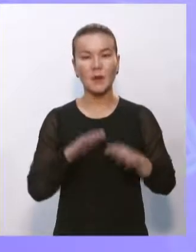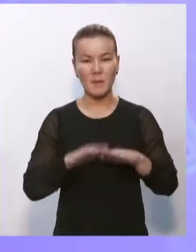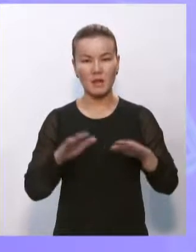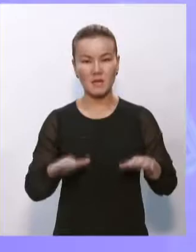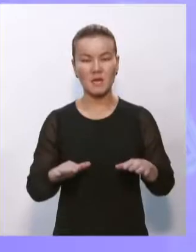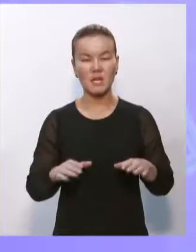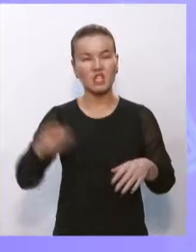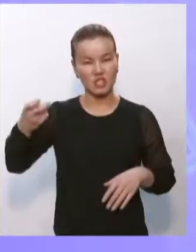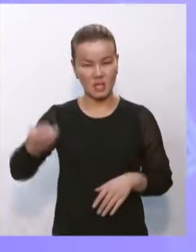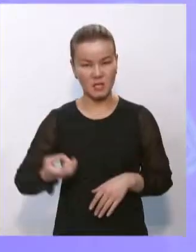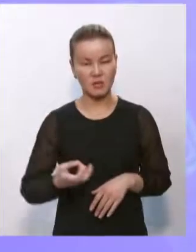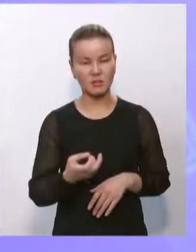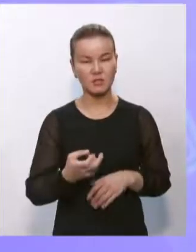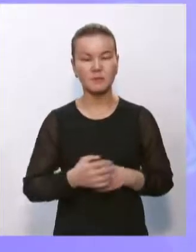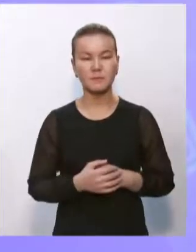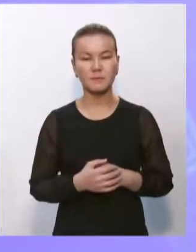Балдар чана тебишет.